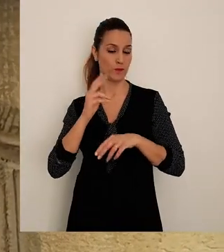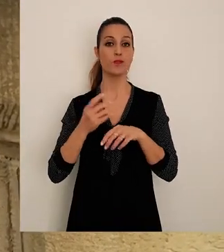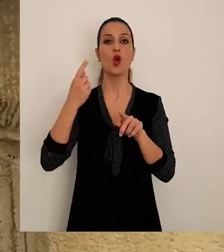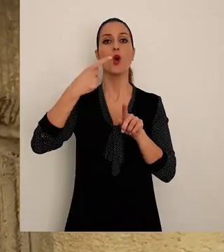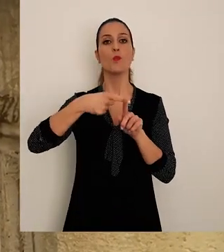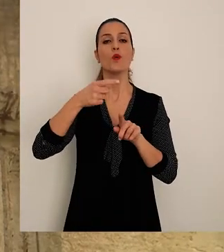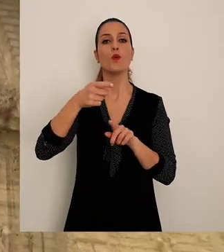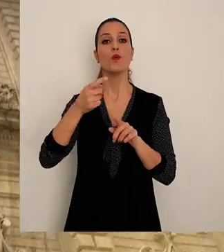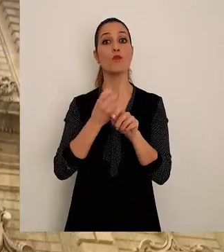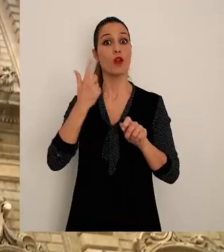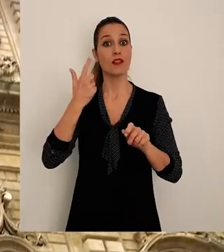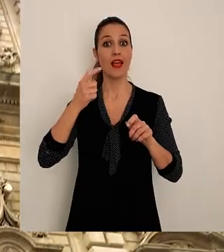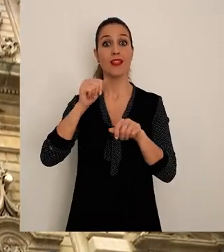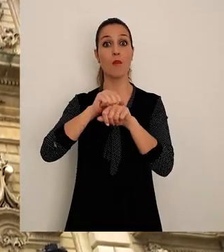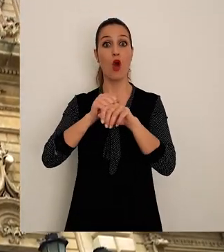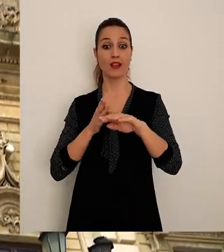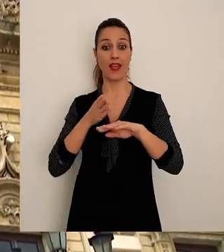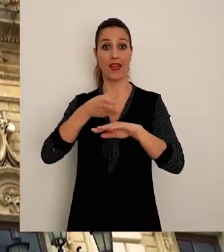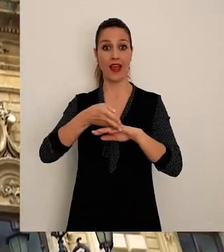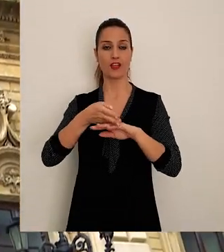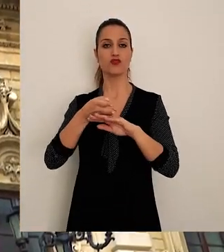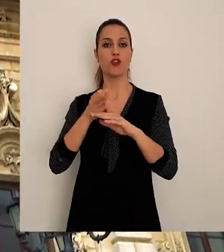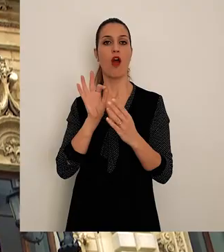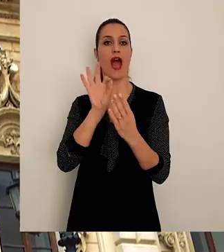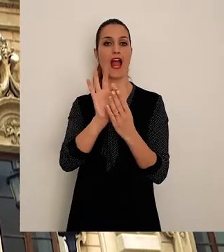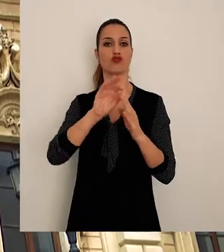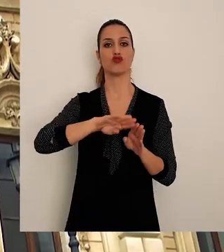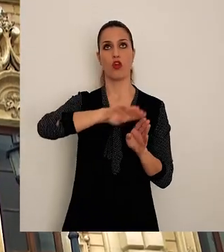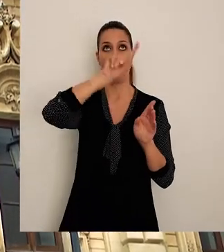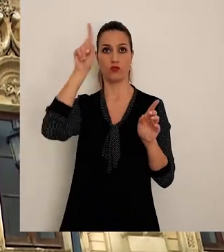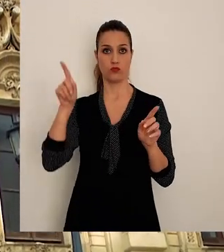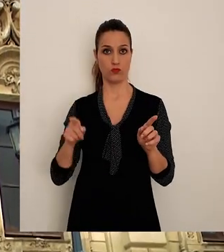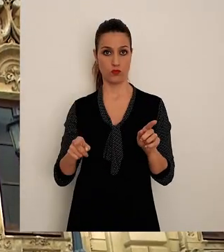Degno di nota è anche il portone d'ingresso posto al centro dell'edificio.